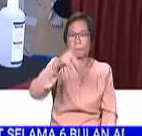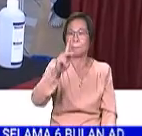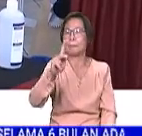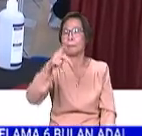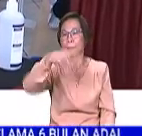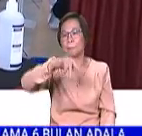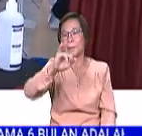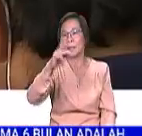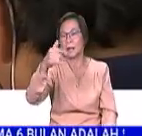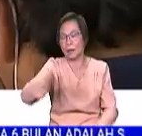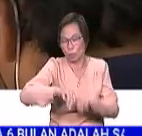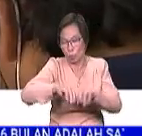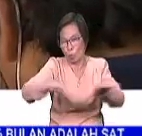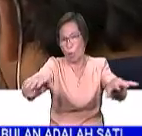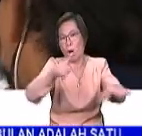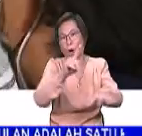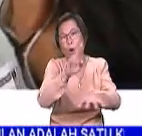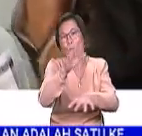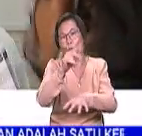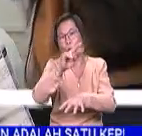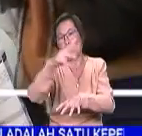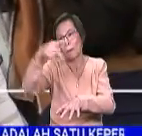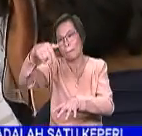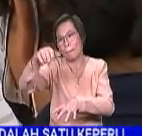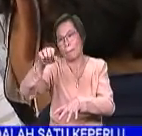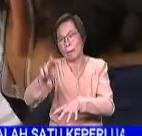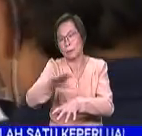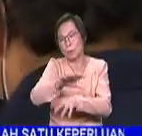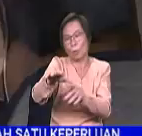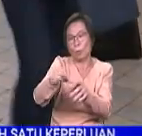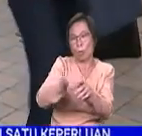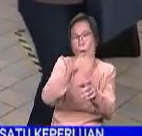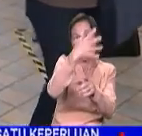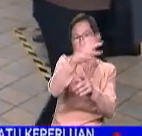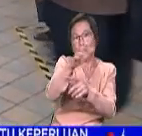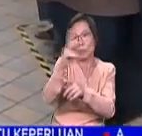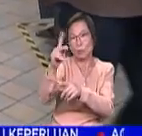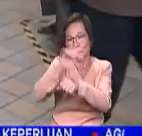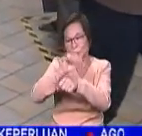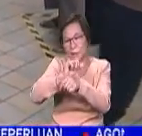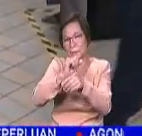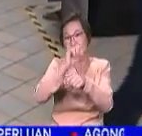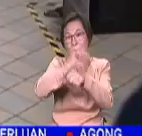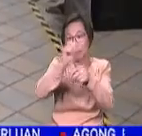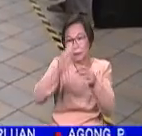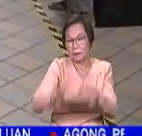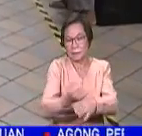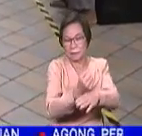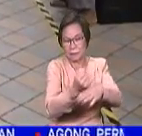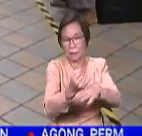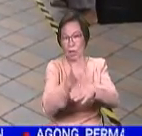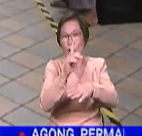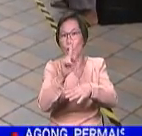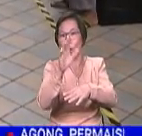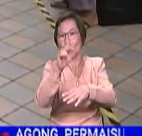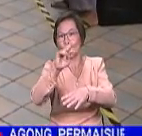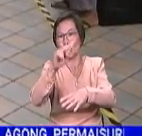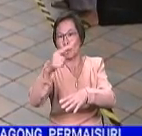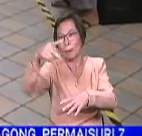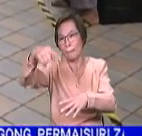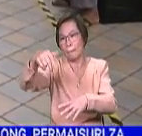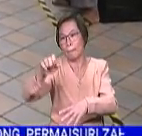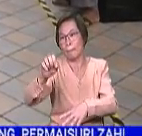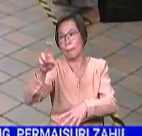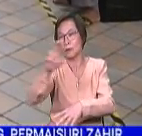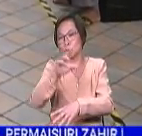Picasa akan diperluas ke daerah Kubang Pasu melibatkan kira-kira 15 ribu pekerja industri dari daerah Kubang Pasu dan kota